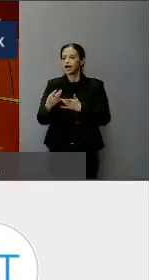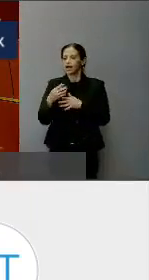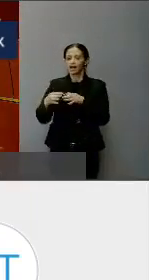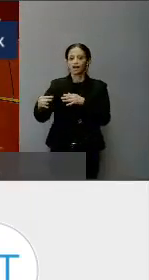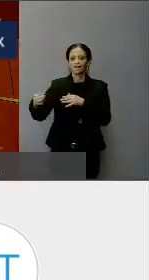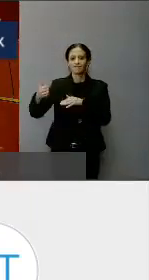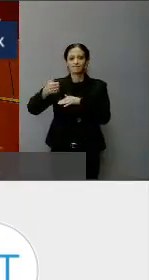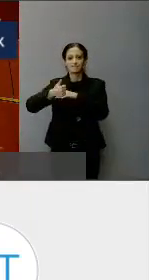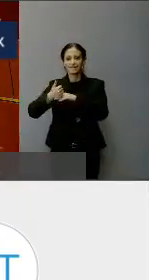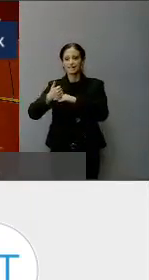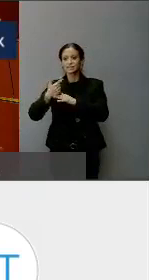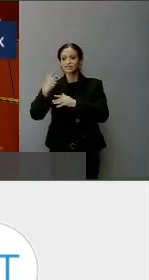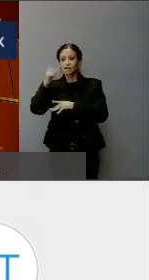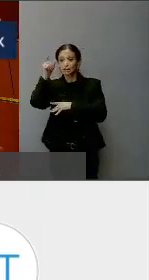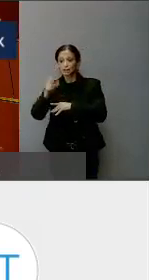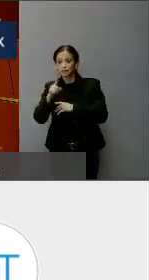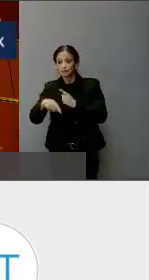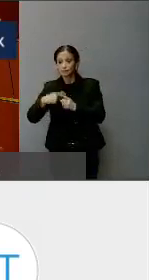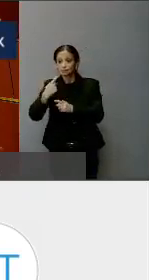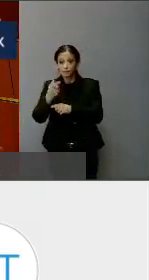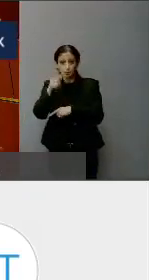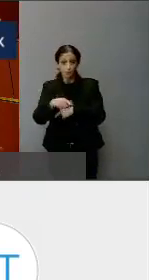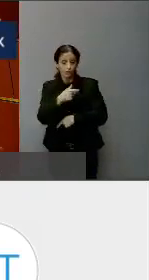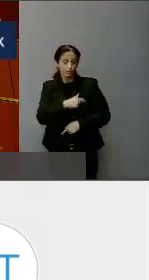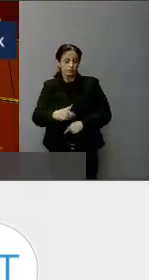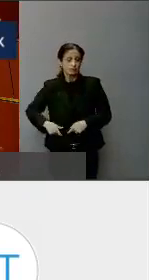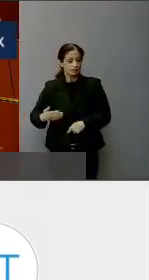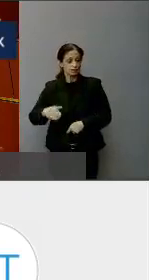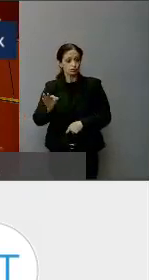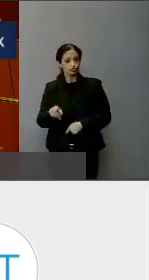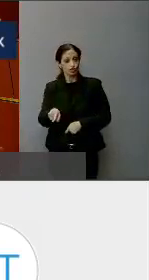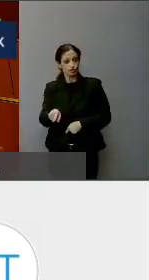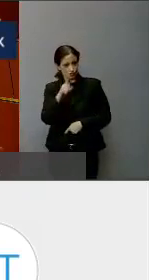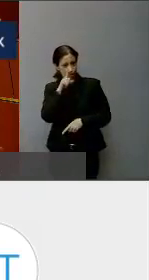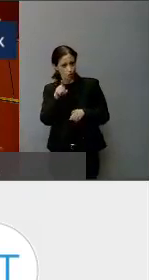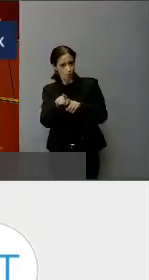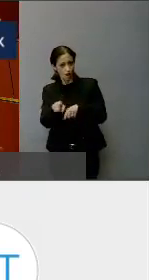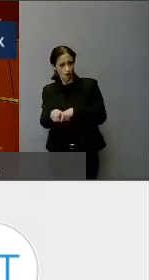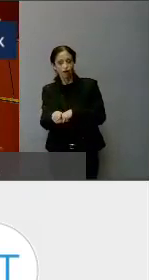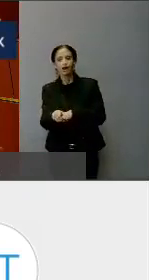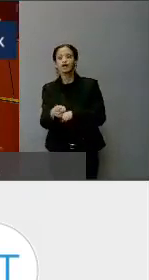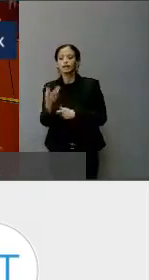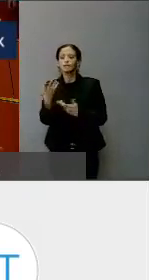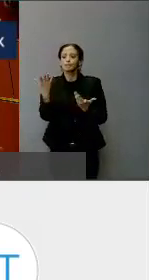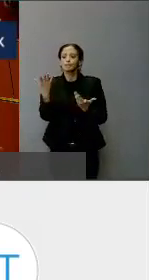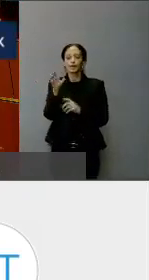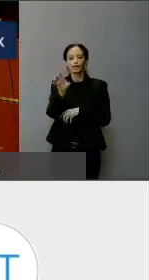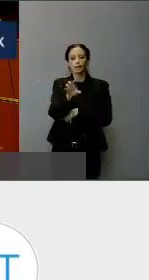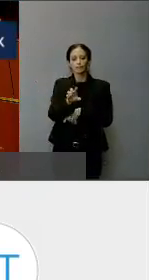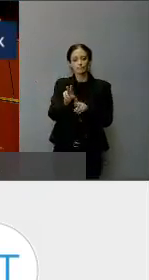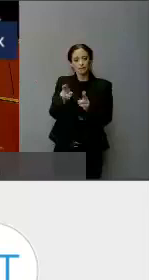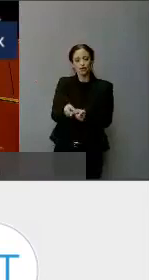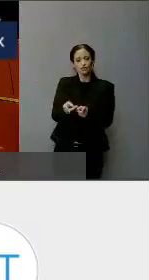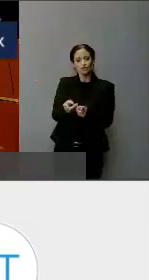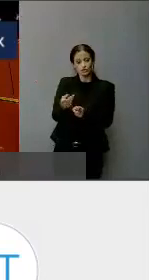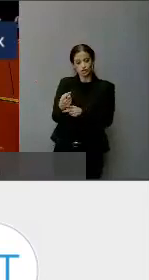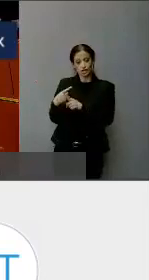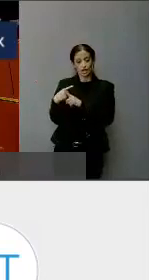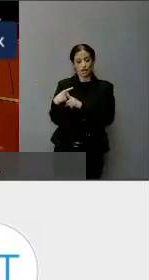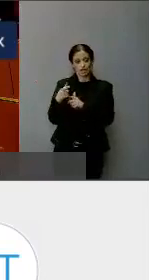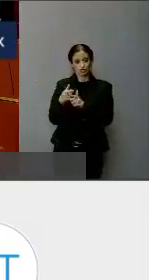è sindaco di genova eppure nonostante questo la provincia e la città la ex province la città metropolitana